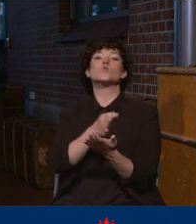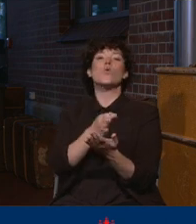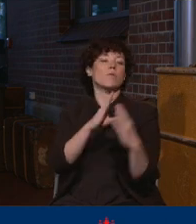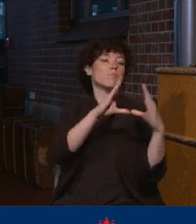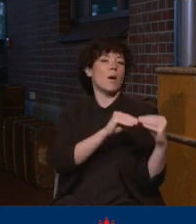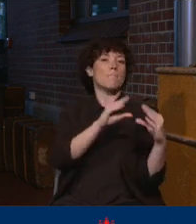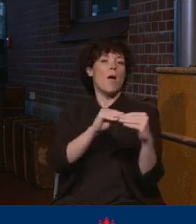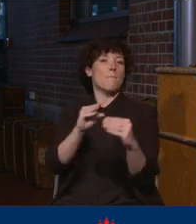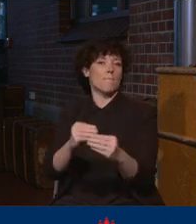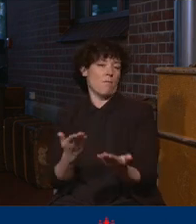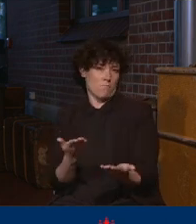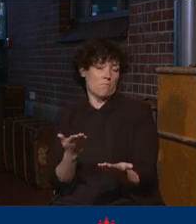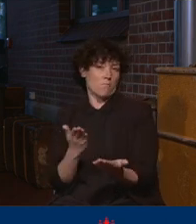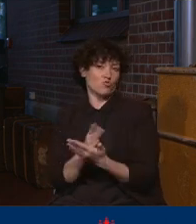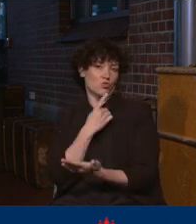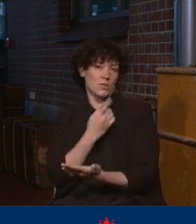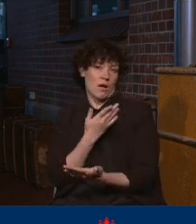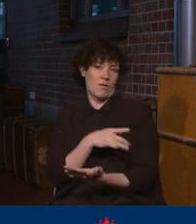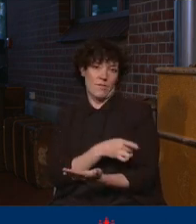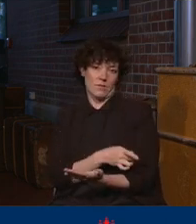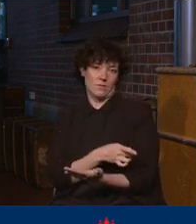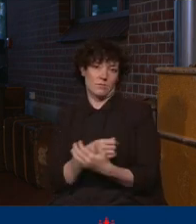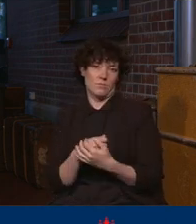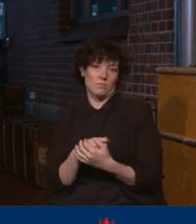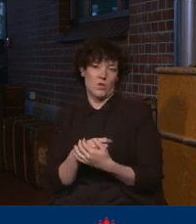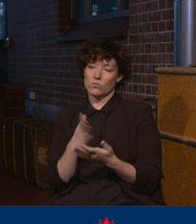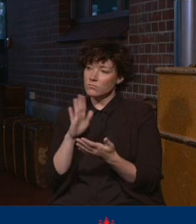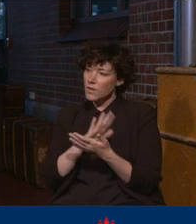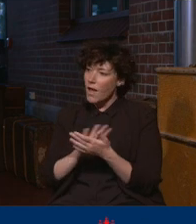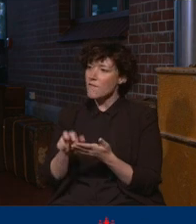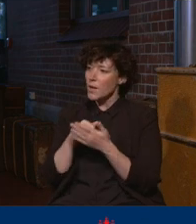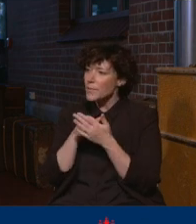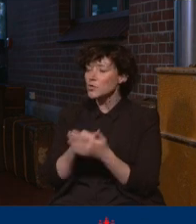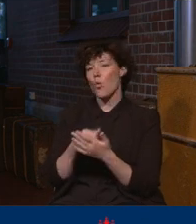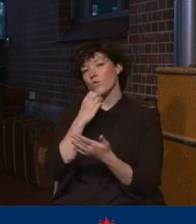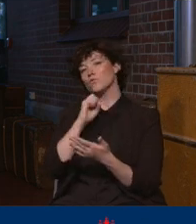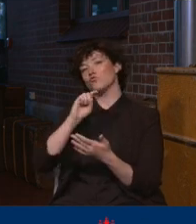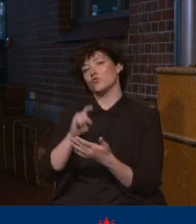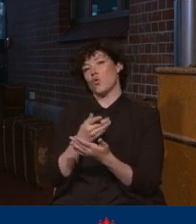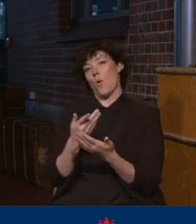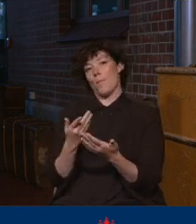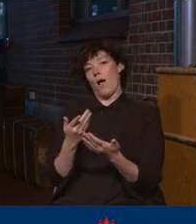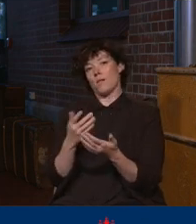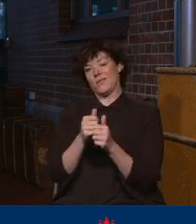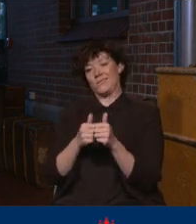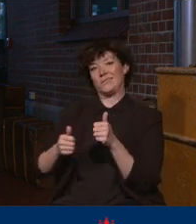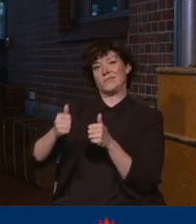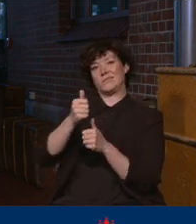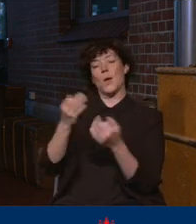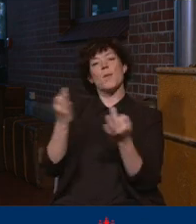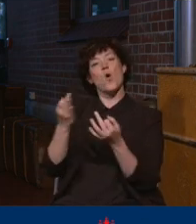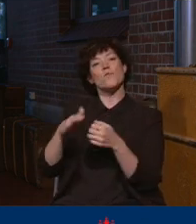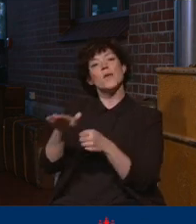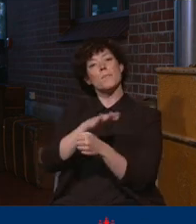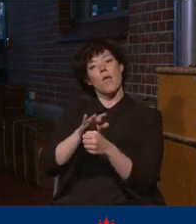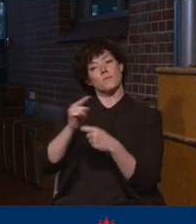hält auch schon gesagt hatte und da möchte ich einfach noch mal betonen dass die mittel vorrangig auch platz finden in